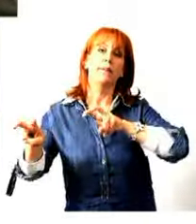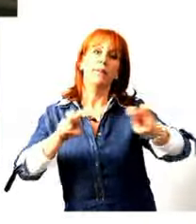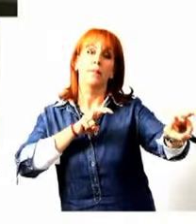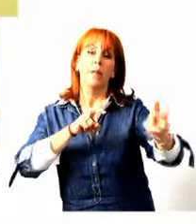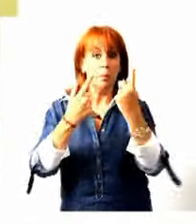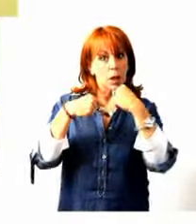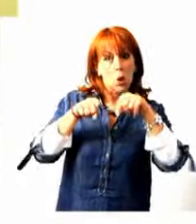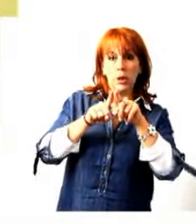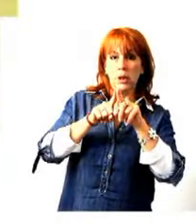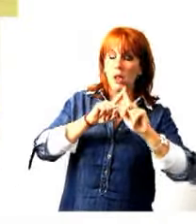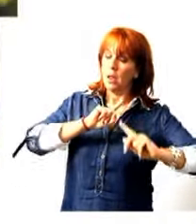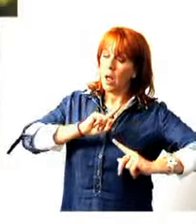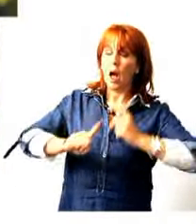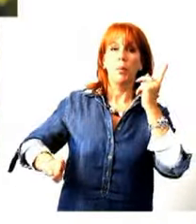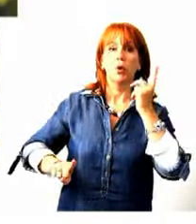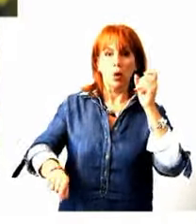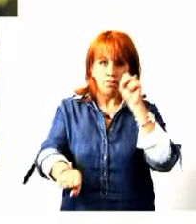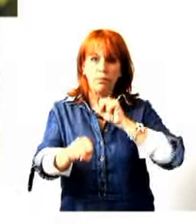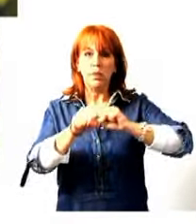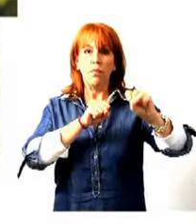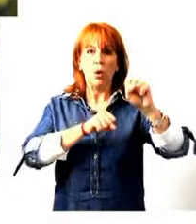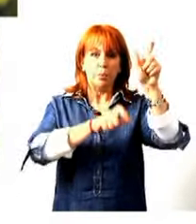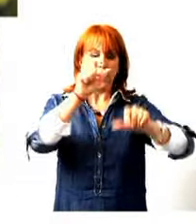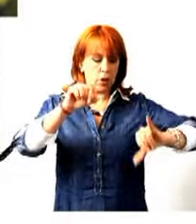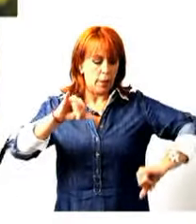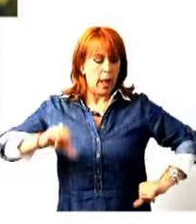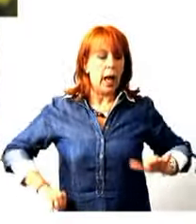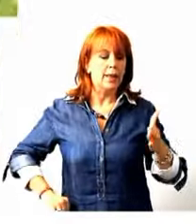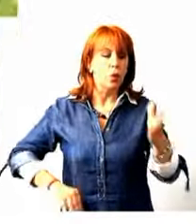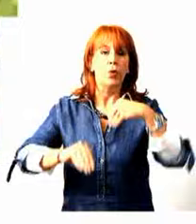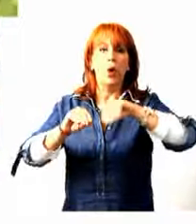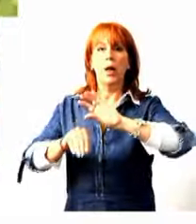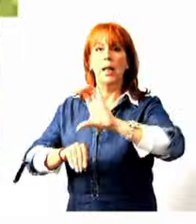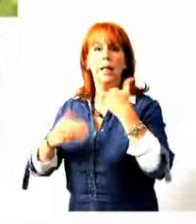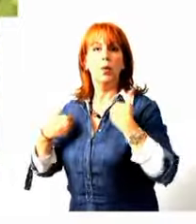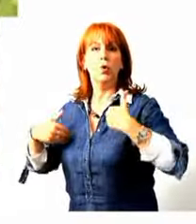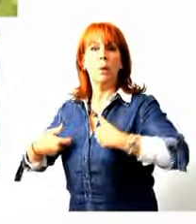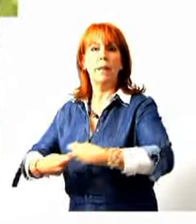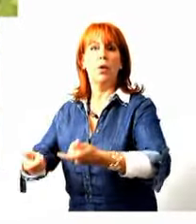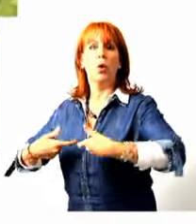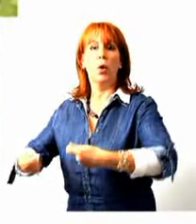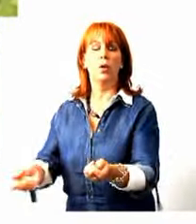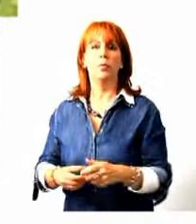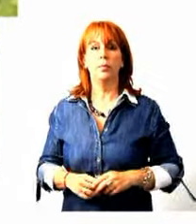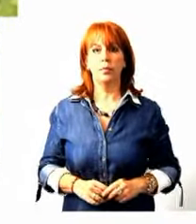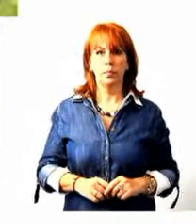Et plus que jamais, défendre les agriculteurs et les consommateurs.